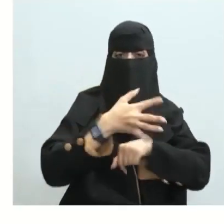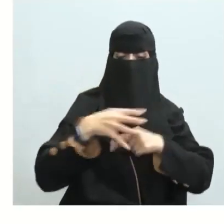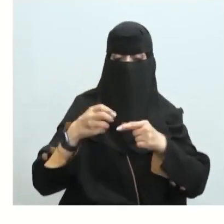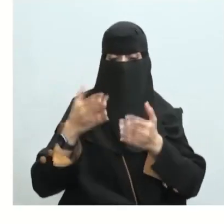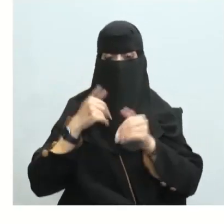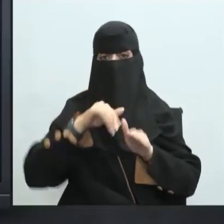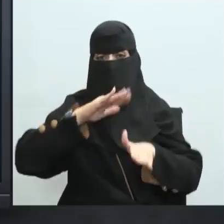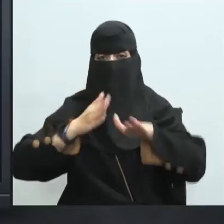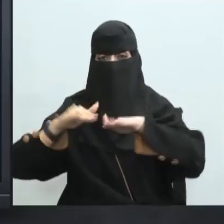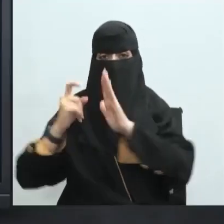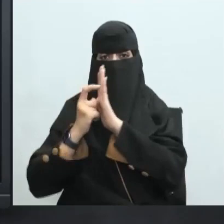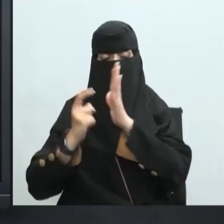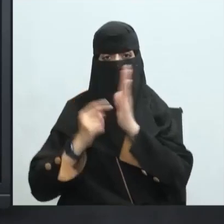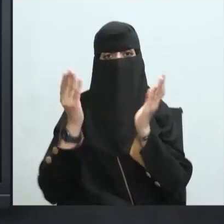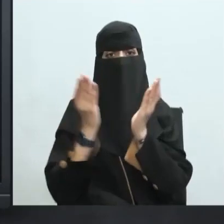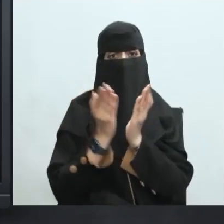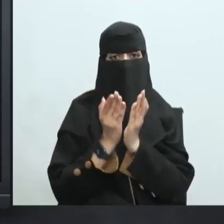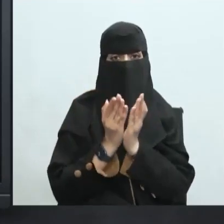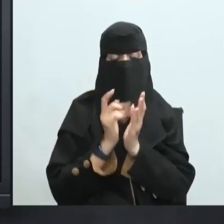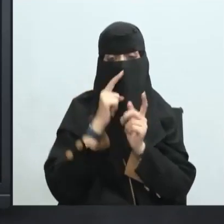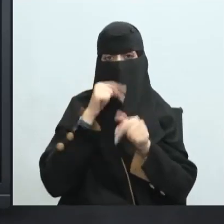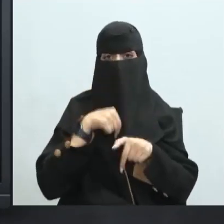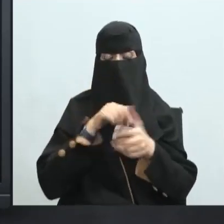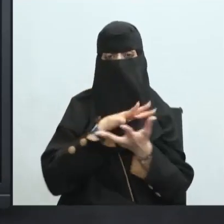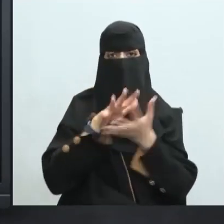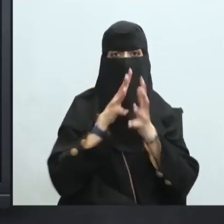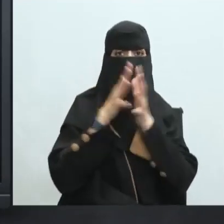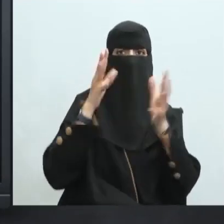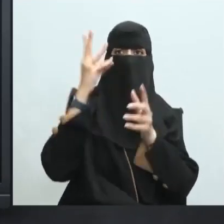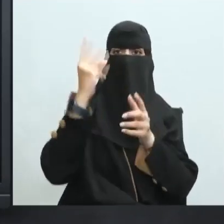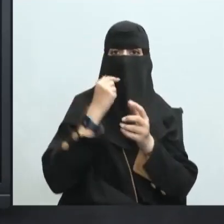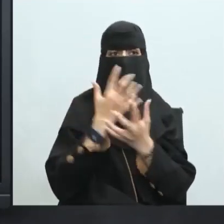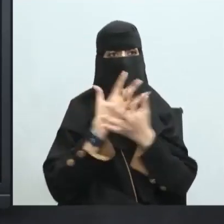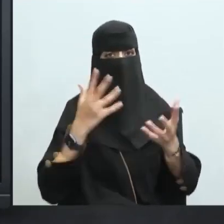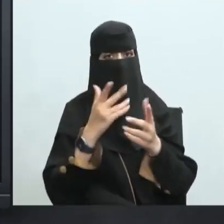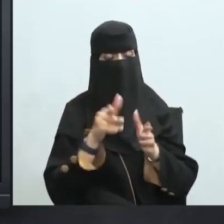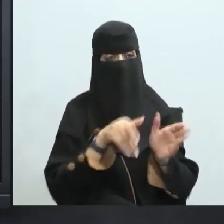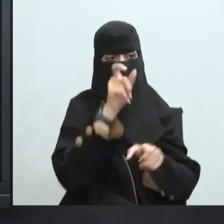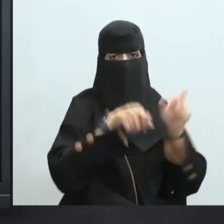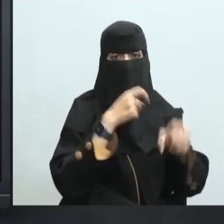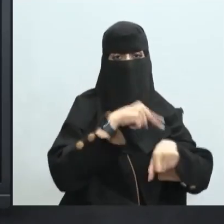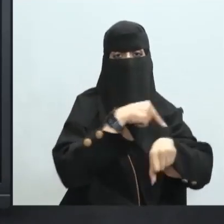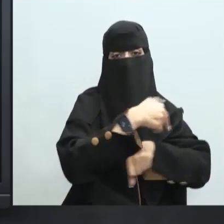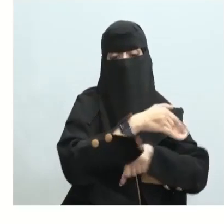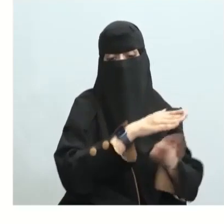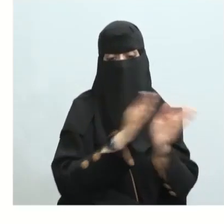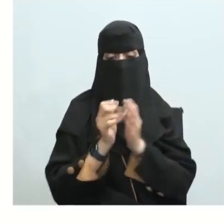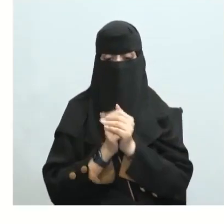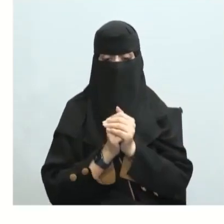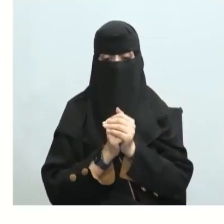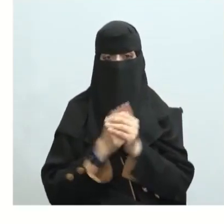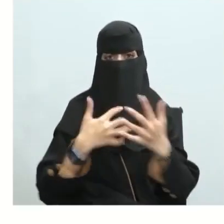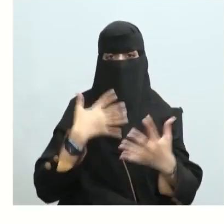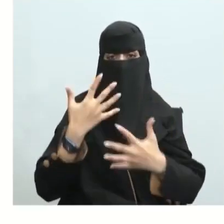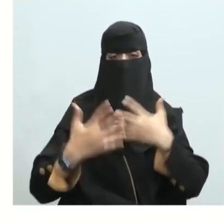الدراسي تطر المدرسه اذا كان كان مشكله كبيره يكون هنا عدد متاخرين كبير جدا ولا يكون هناك الضباط ايضا في المدرسه